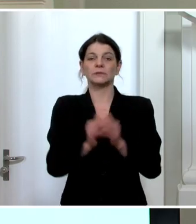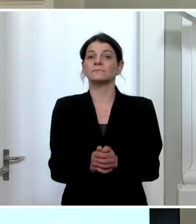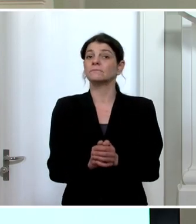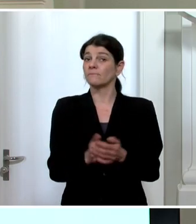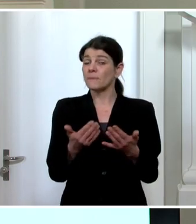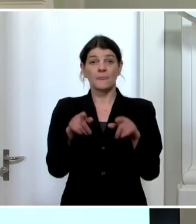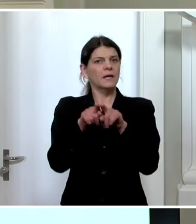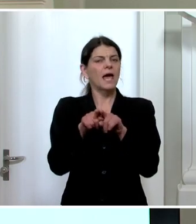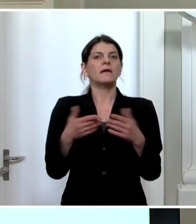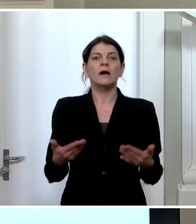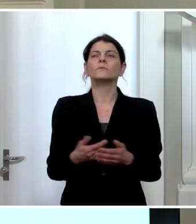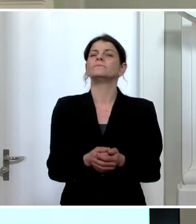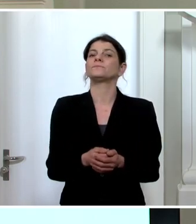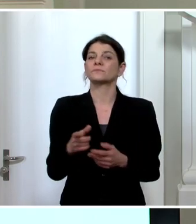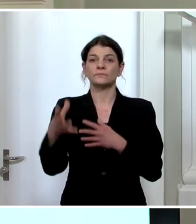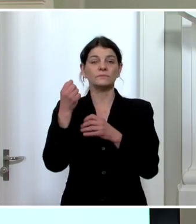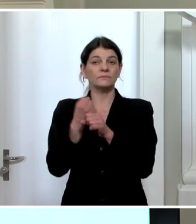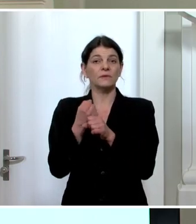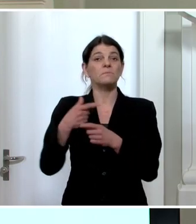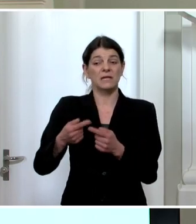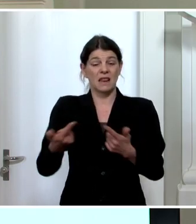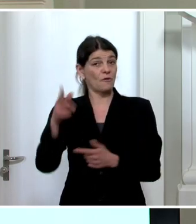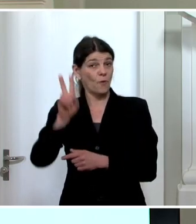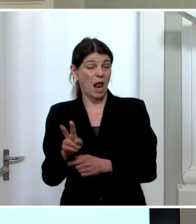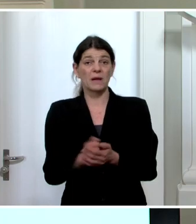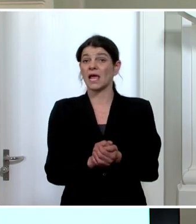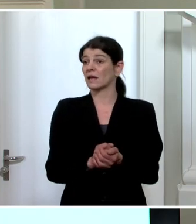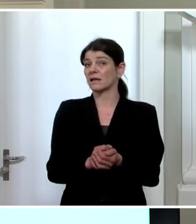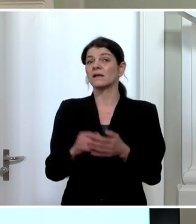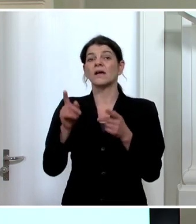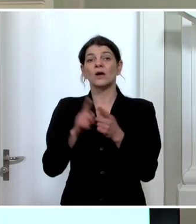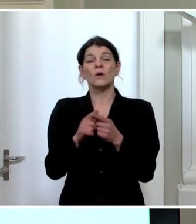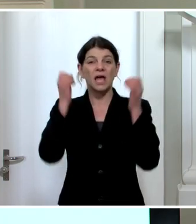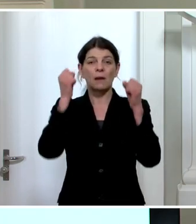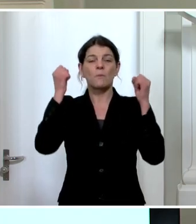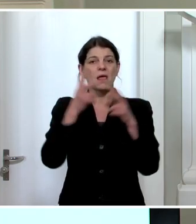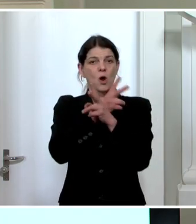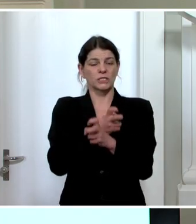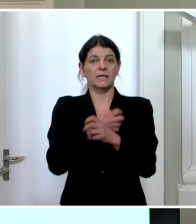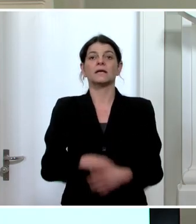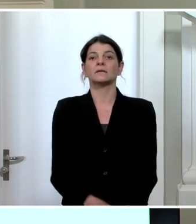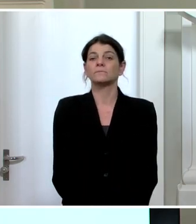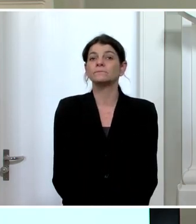gilt es für die Zusammenarbeit mit dem Land Vorarlberg und der Republik Österreich.